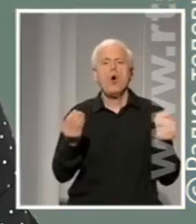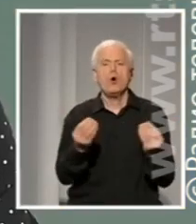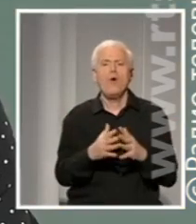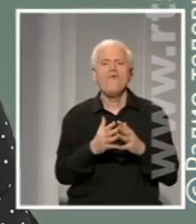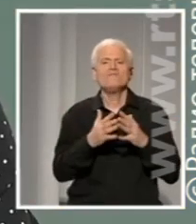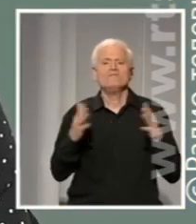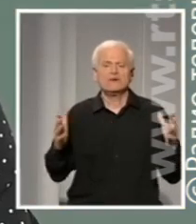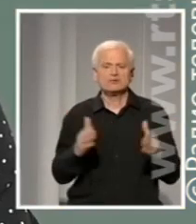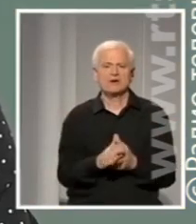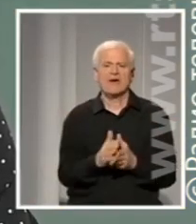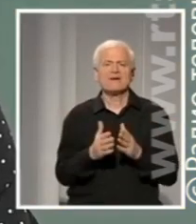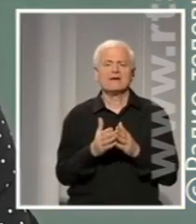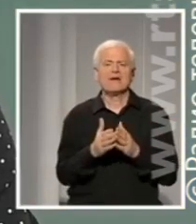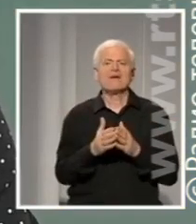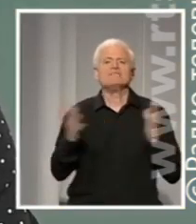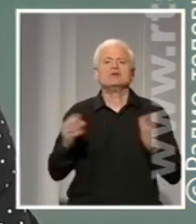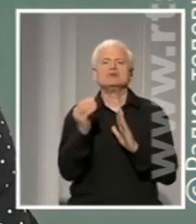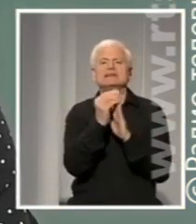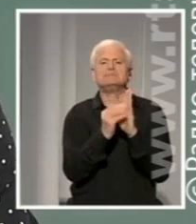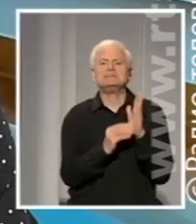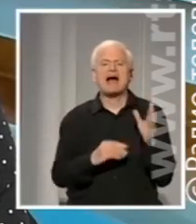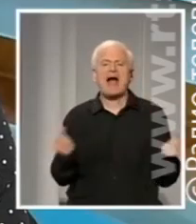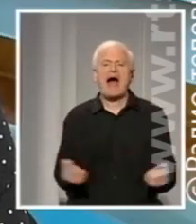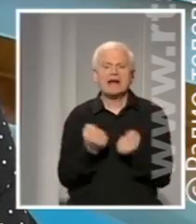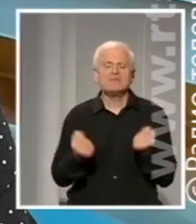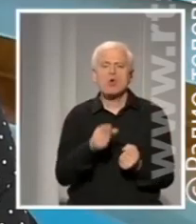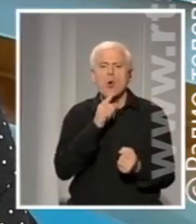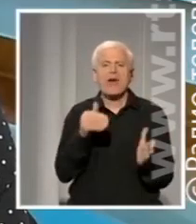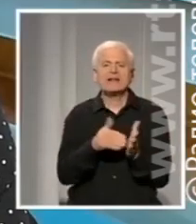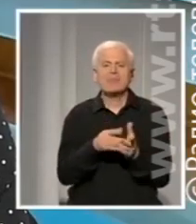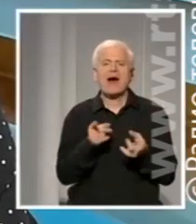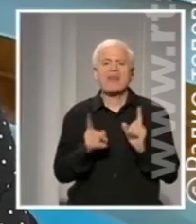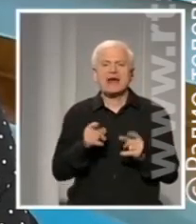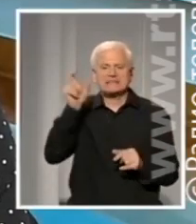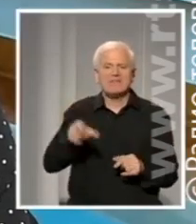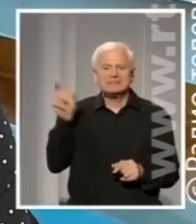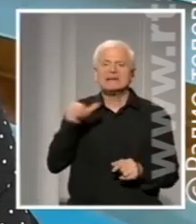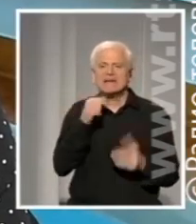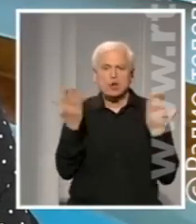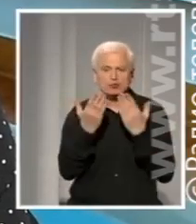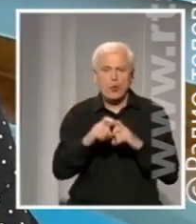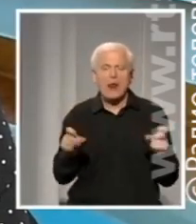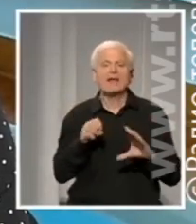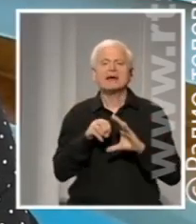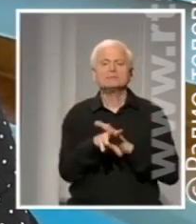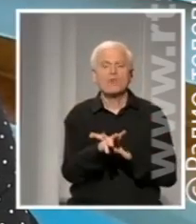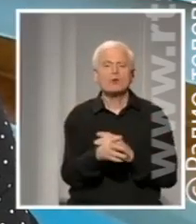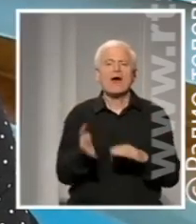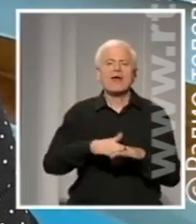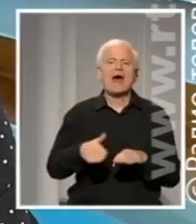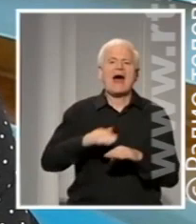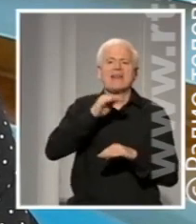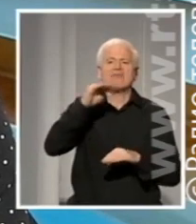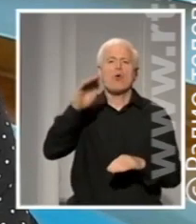veći spisak aktivnosti koje treba nastavnici i škole da realizuju na nivou